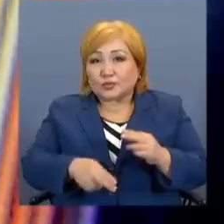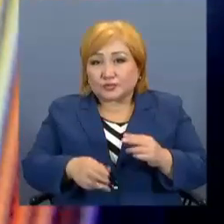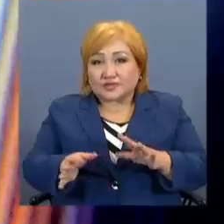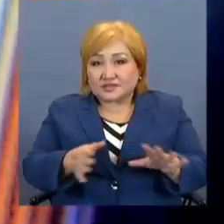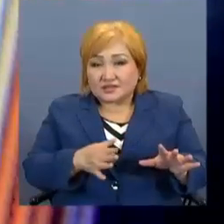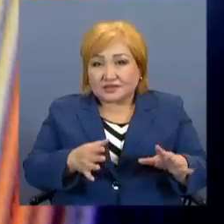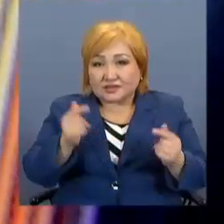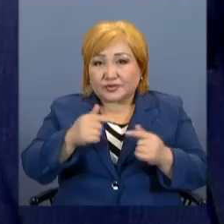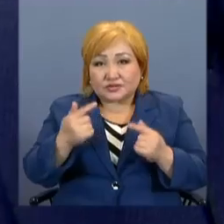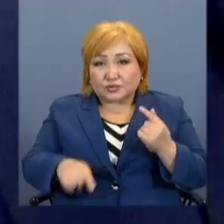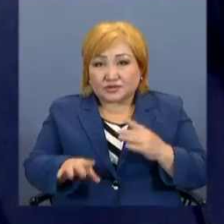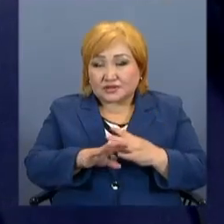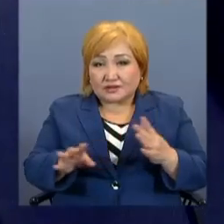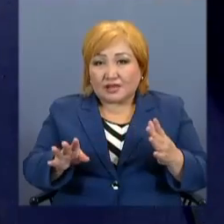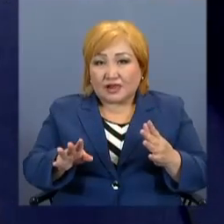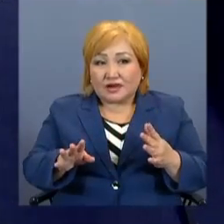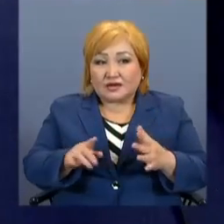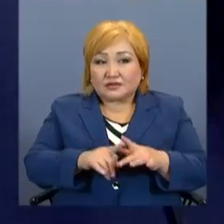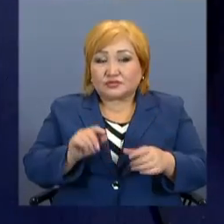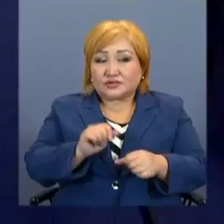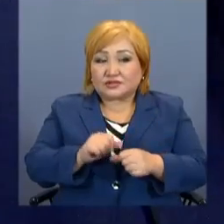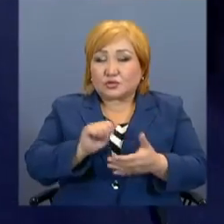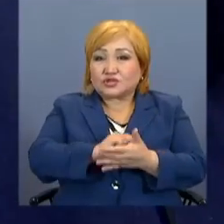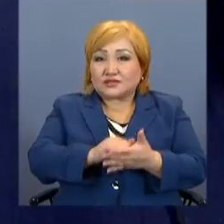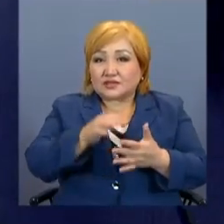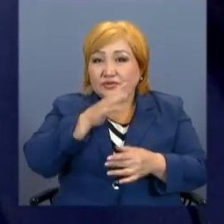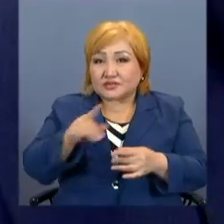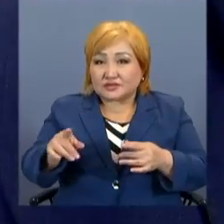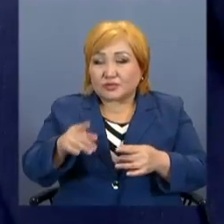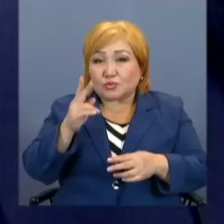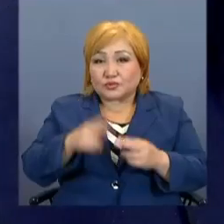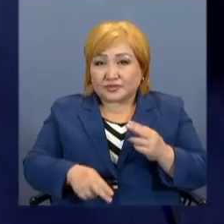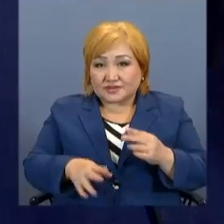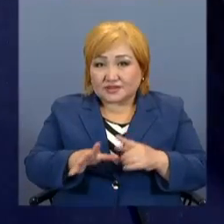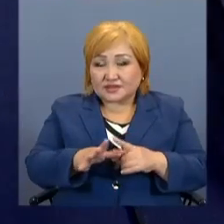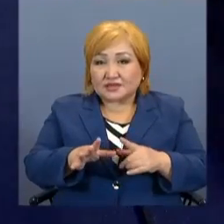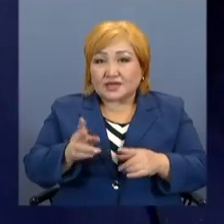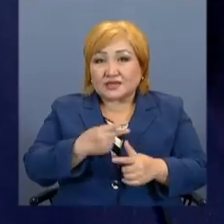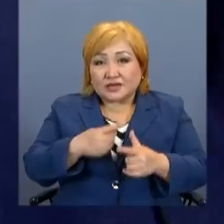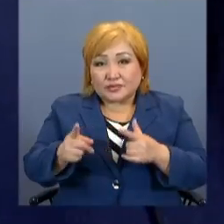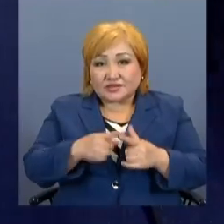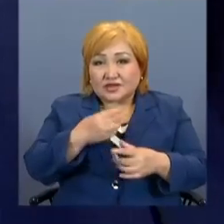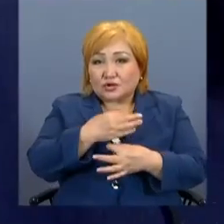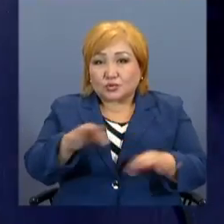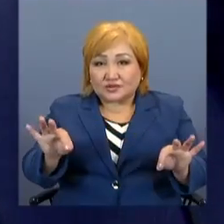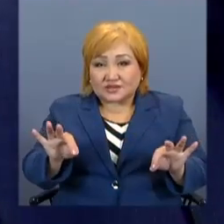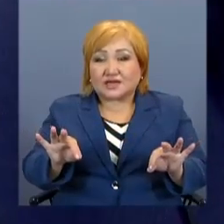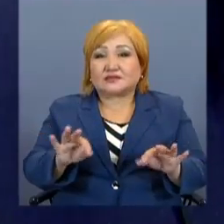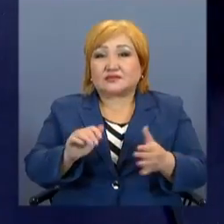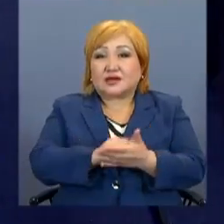Құжатының мерзімі өтіп кетсе, немесе рұқсат қағазы болмаған жағдайда ол автобус міндетті түрде